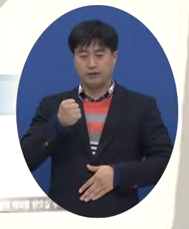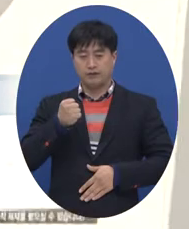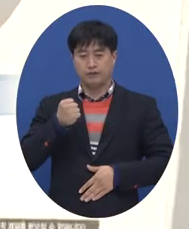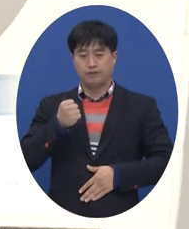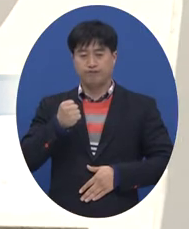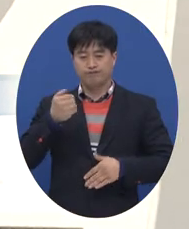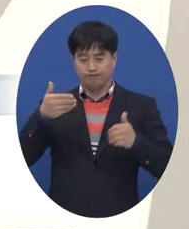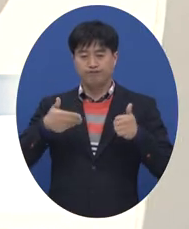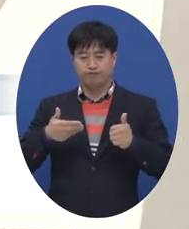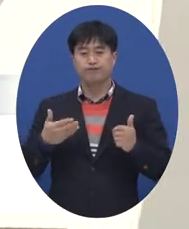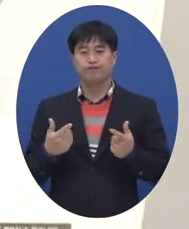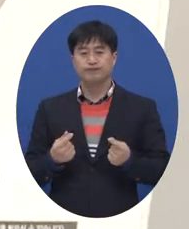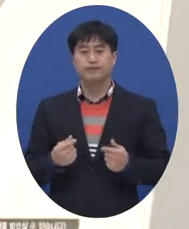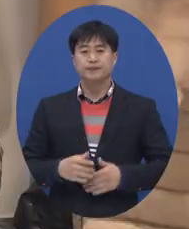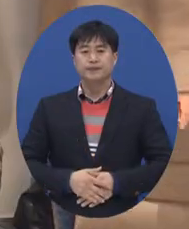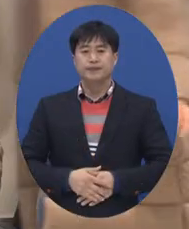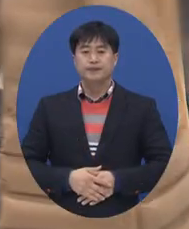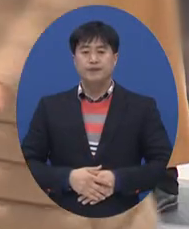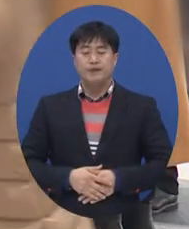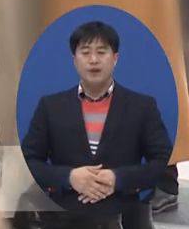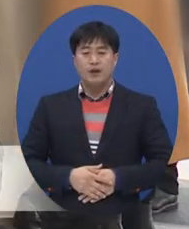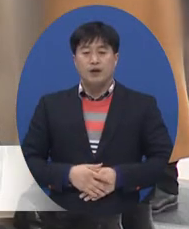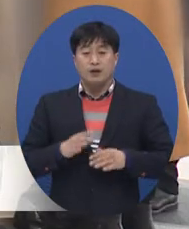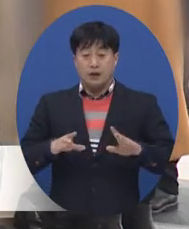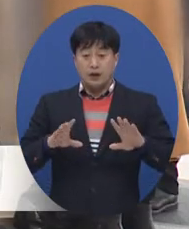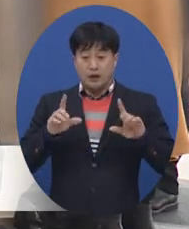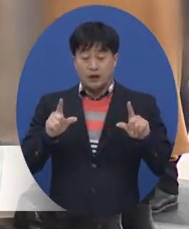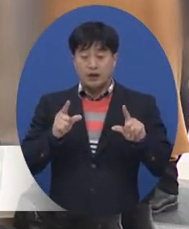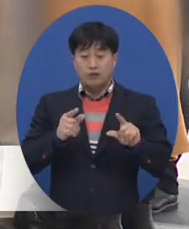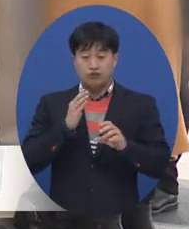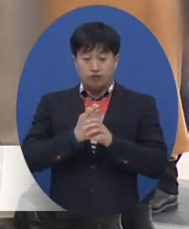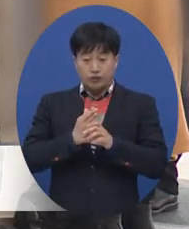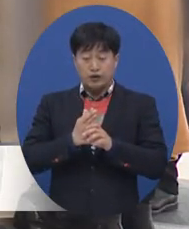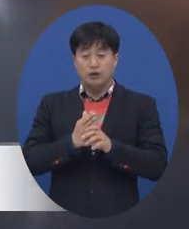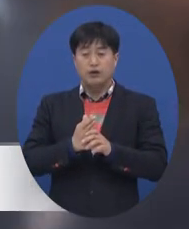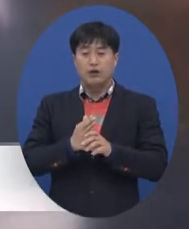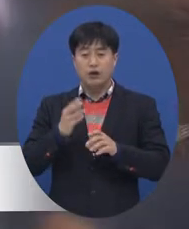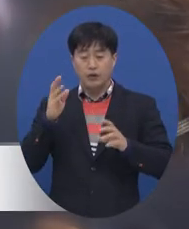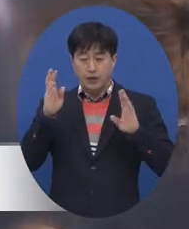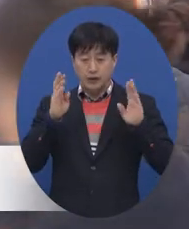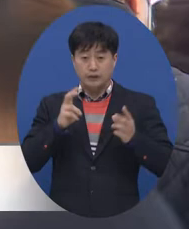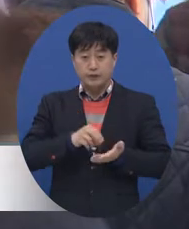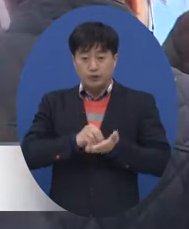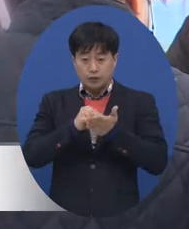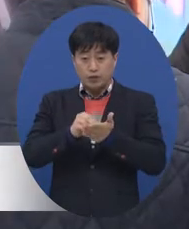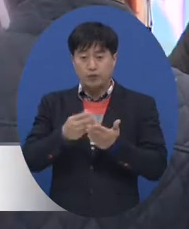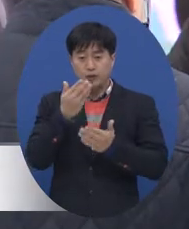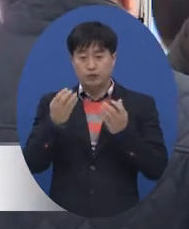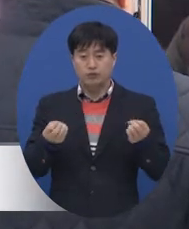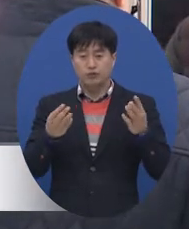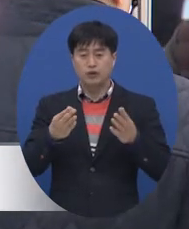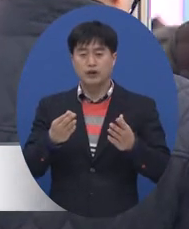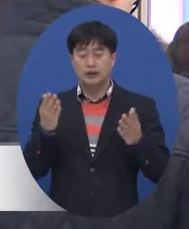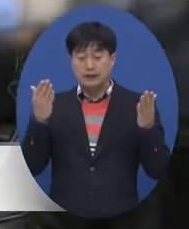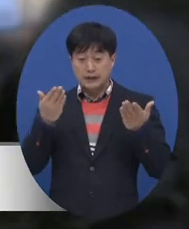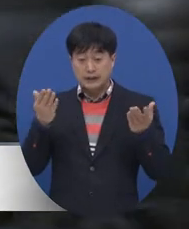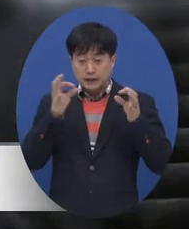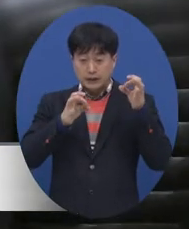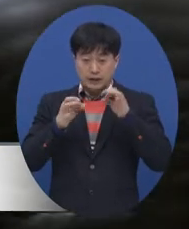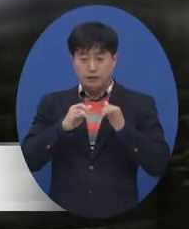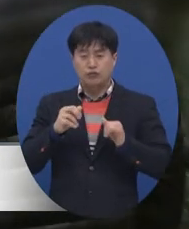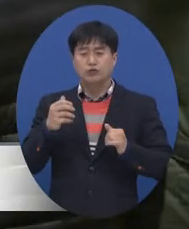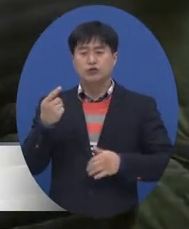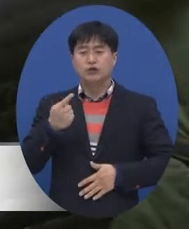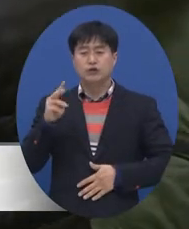뭐 희망을 갖게 해주는. 이날 중장년 취업 박람회에선 현장 채용을 위해 구직자 1,200여 명이